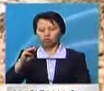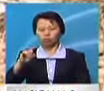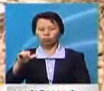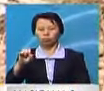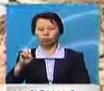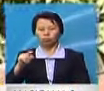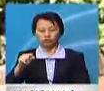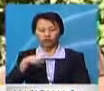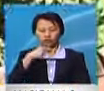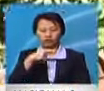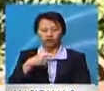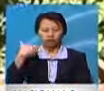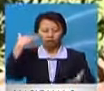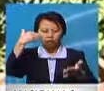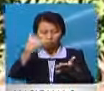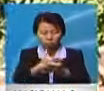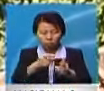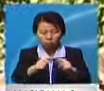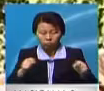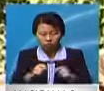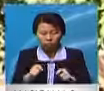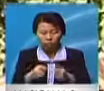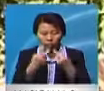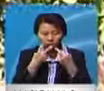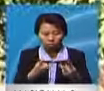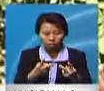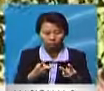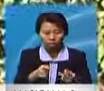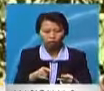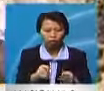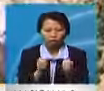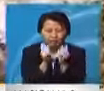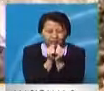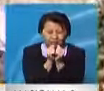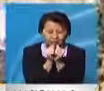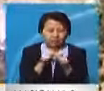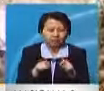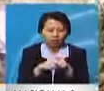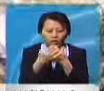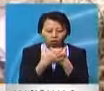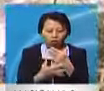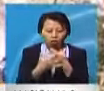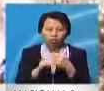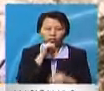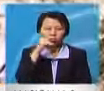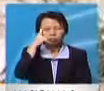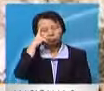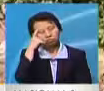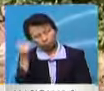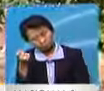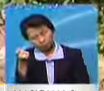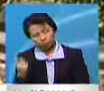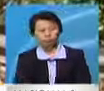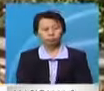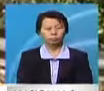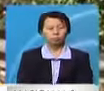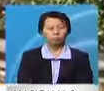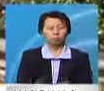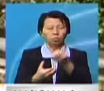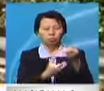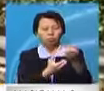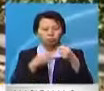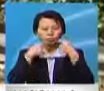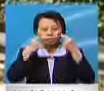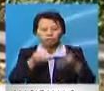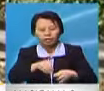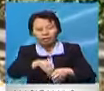berkata, ketika sampai di tempat kejadian, kedua mangsa dalam keadaan tersepit, berlumuran darah dan tidak sedarkan diri. Bomba berjaya